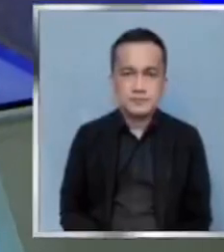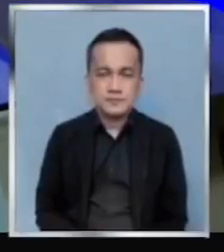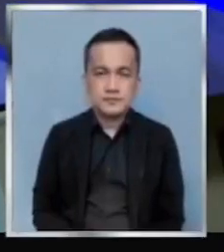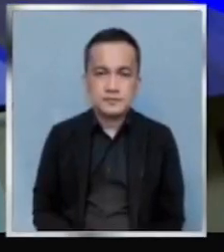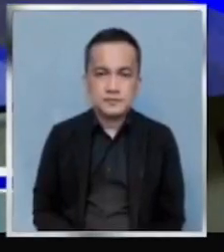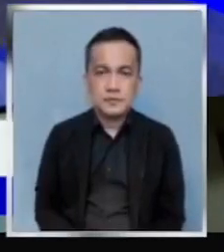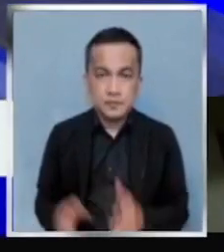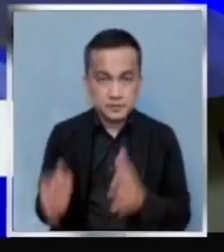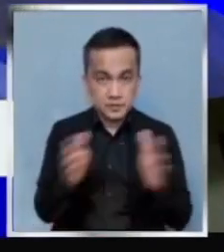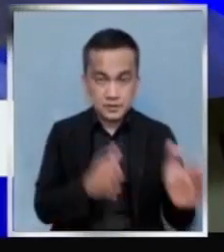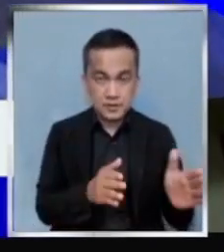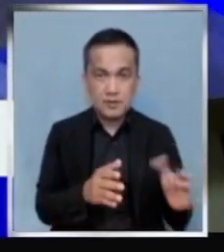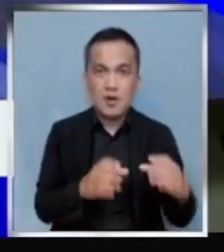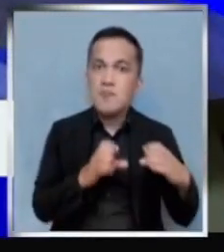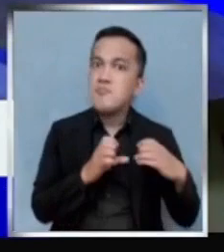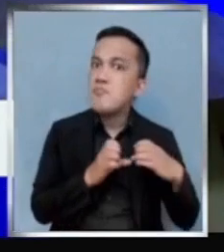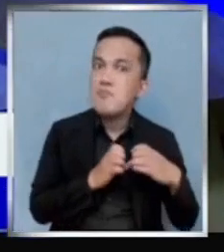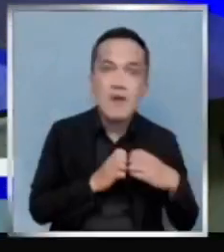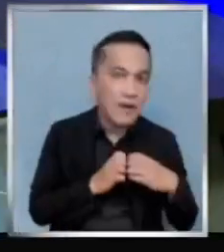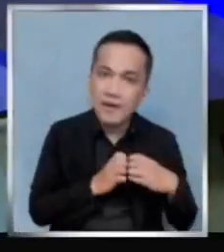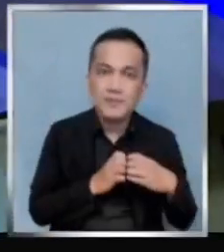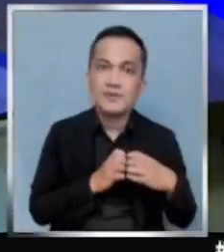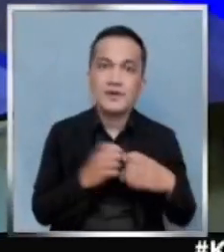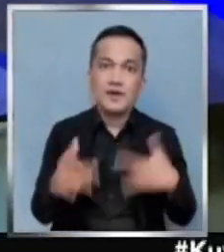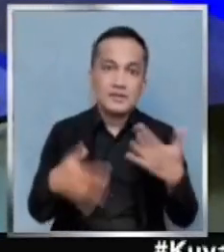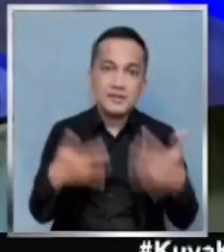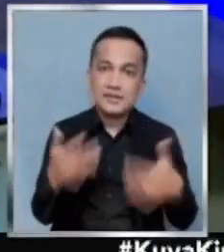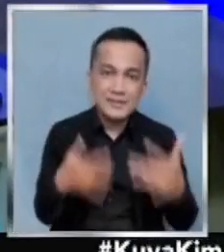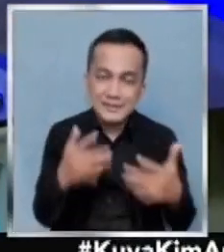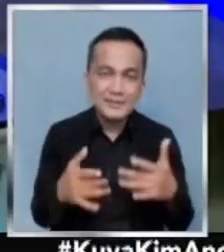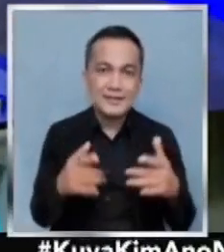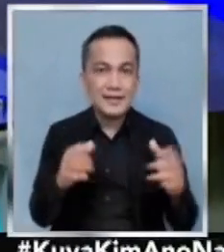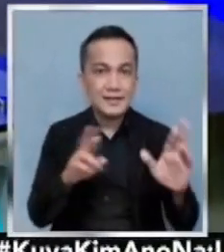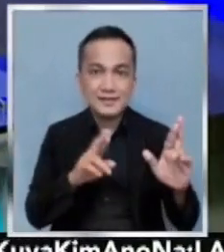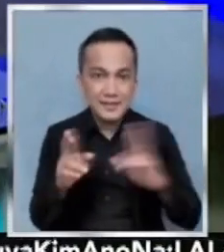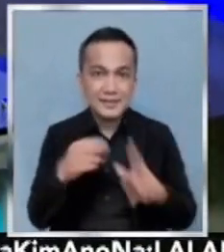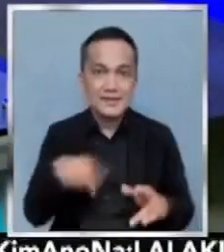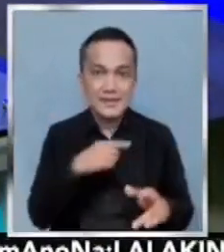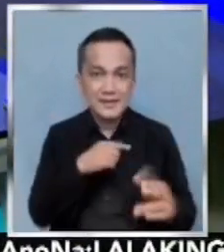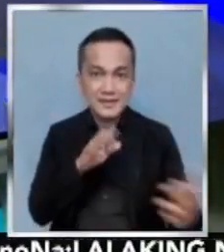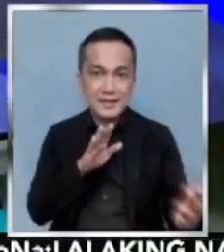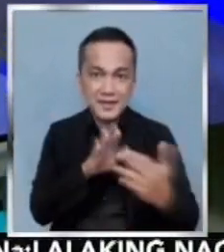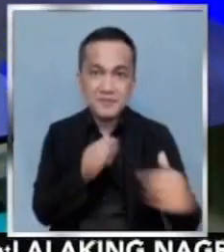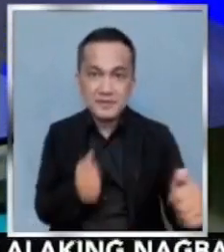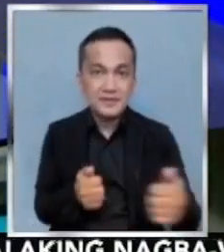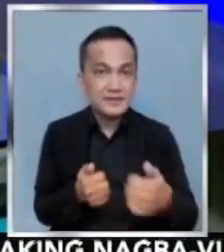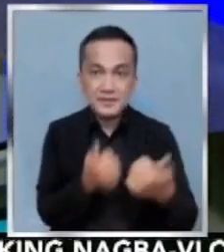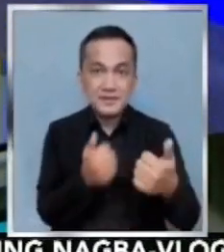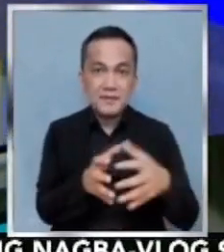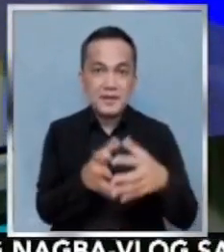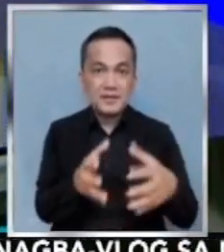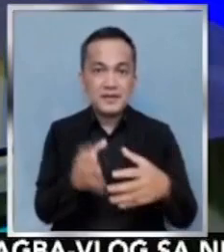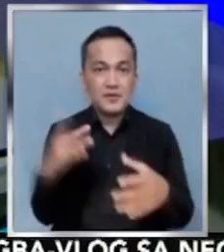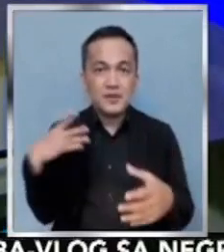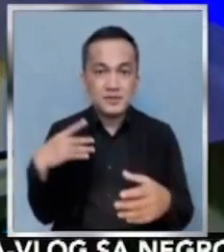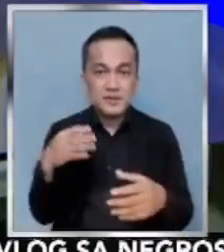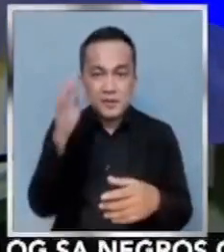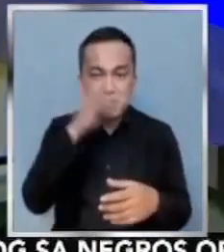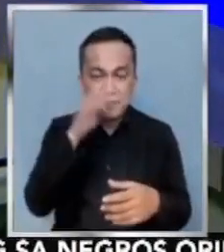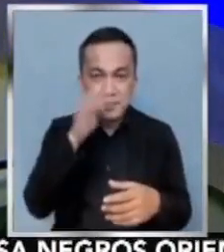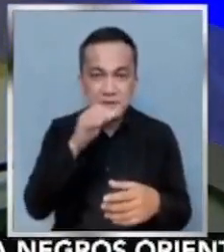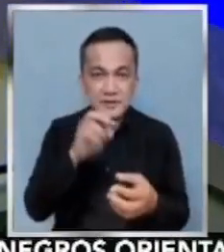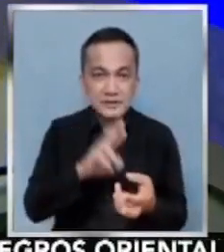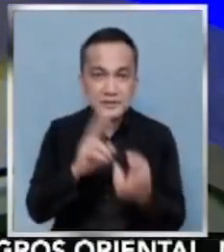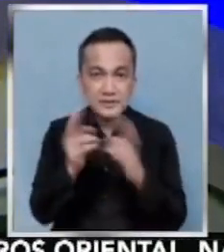Mga kapuso, super excited at ready na kaming harapin ang mga challenges ng much-awaited Pinoy adaptation na